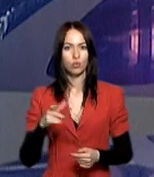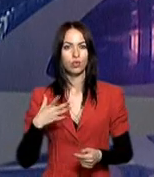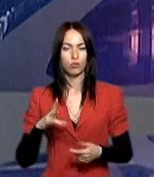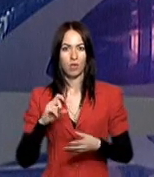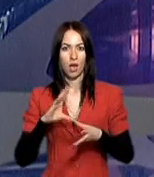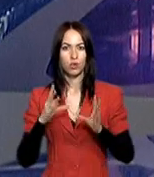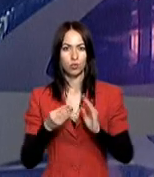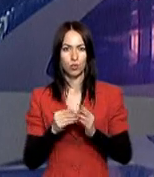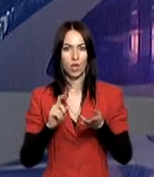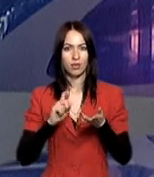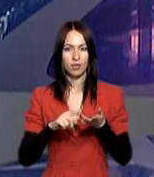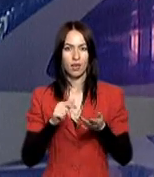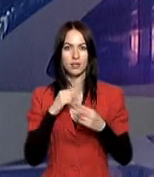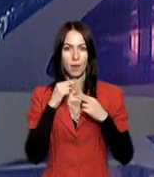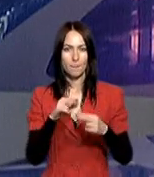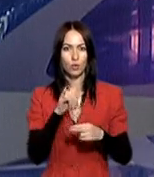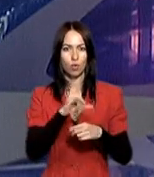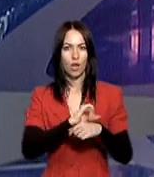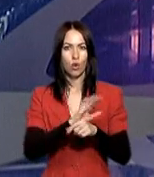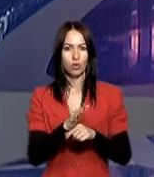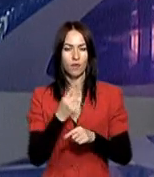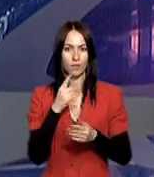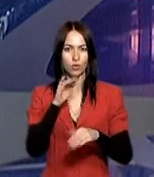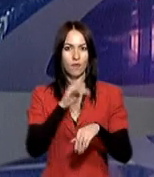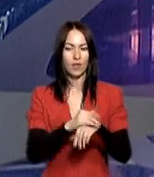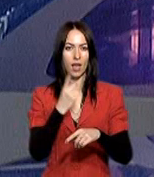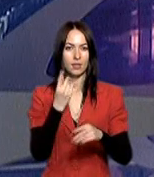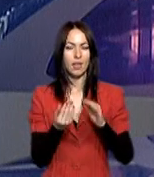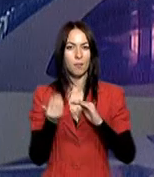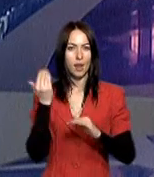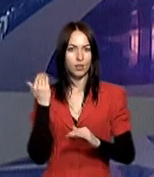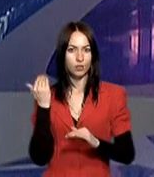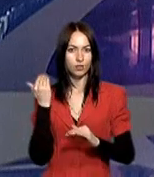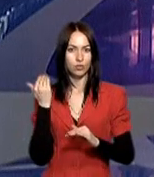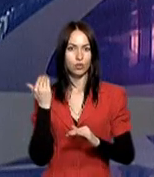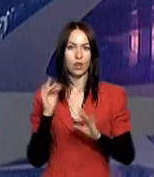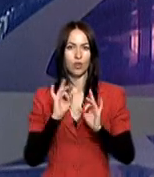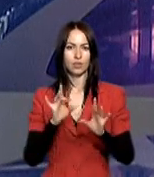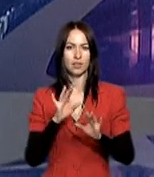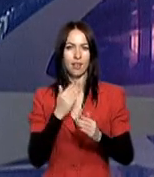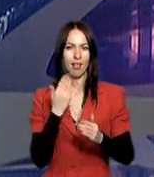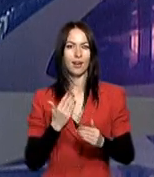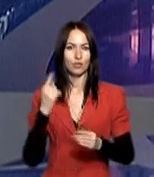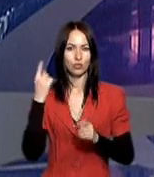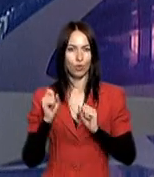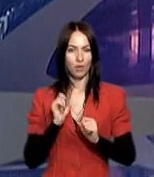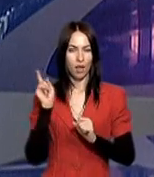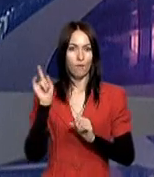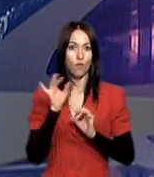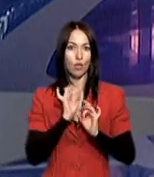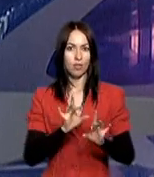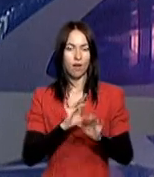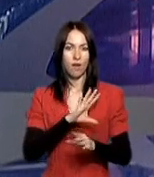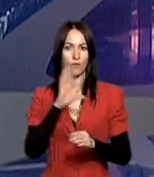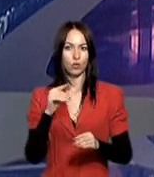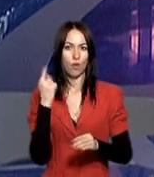тестів. Підозру на ковід у них виявили днем раніше, розповіла речниця обладміністрації Ксенія Ярікова. Вона каже, усього в області